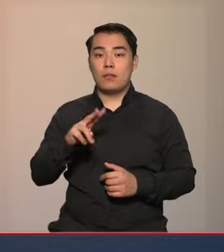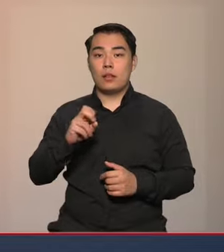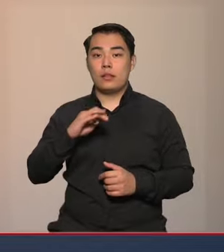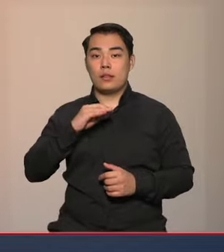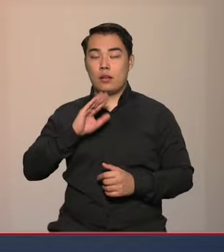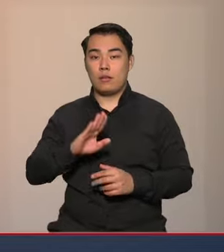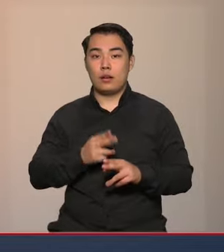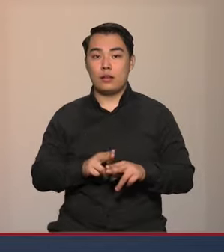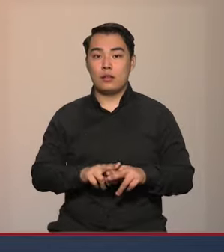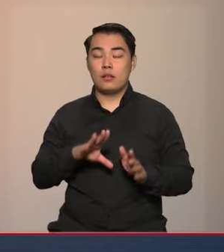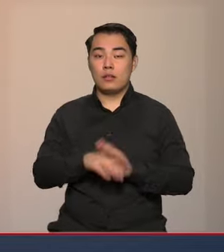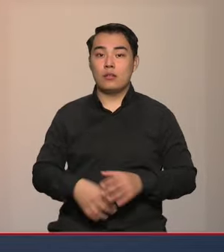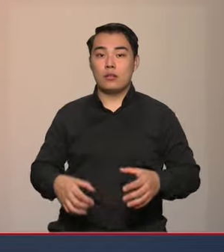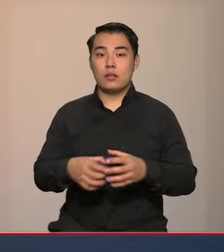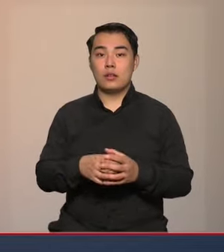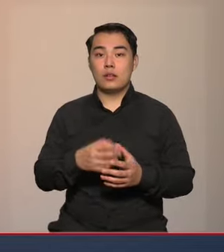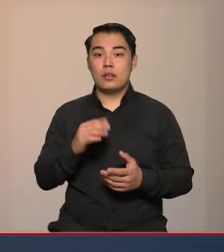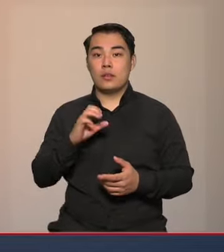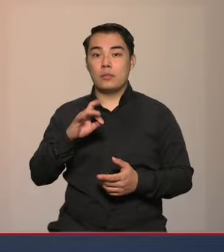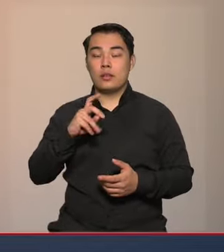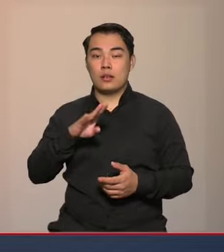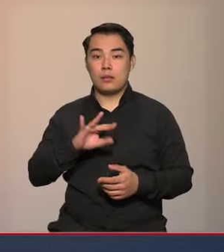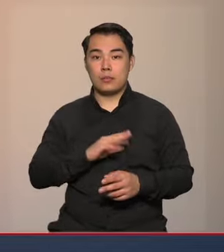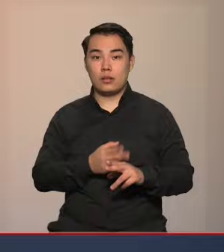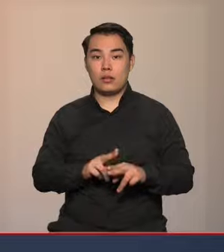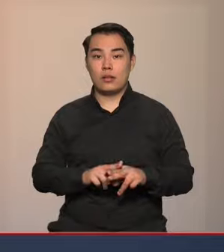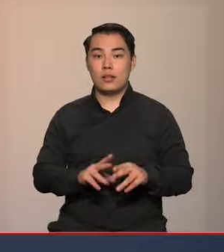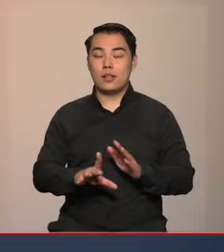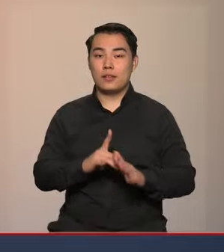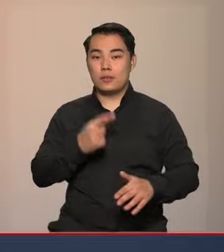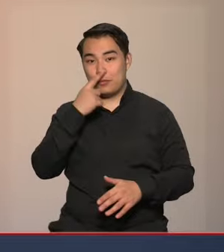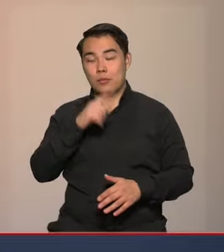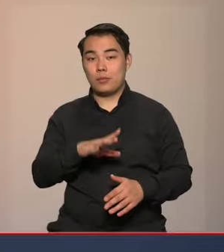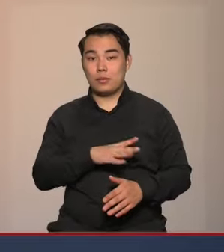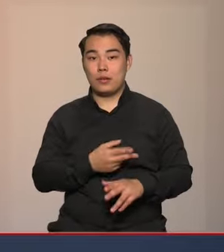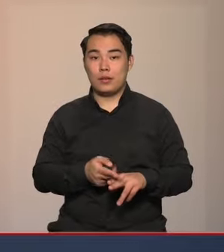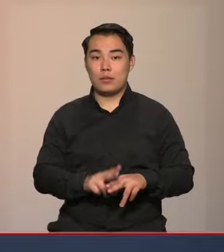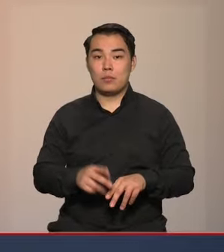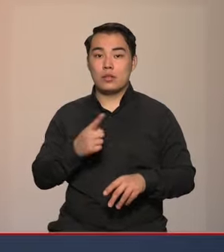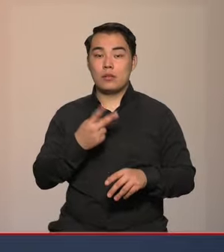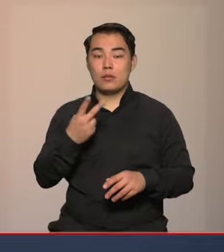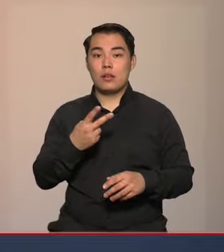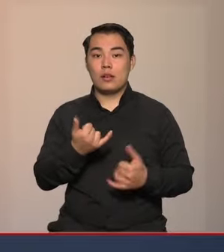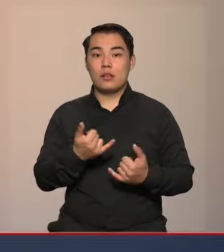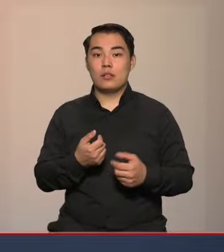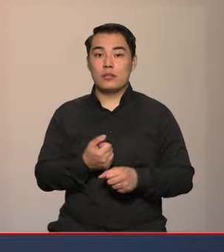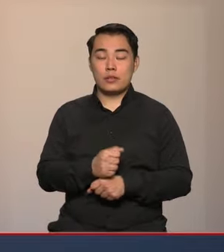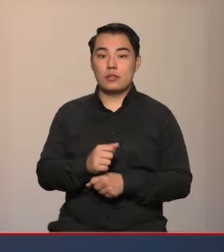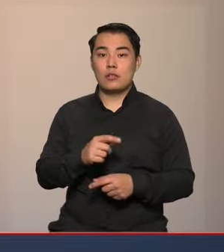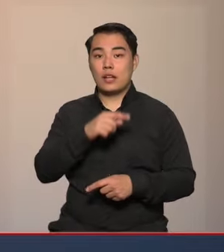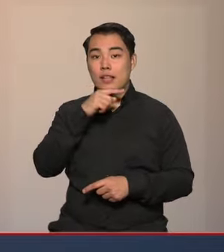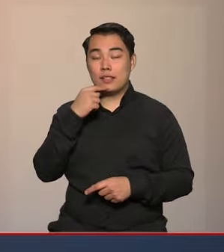Казиев. Мы попали в группу смерти, так, да, его обозначили, так как там были двукратные чемпионы России,